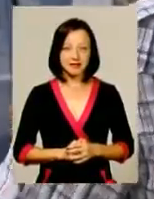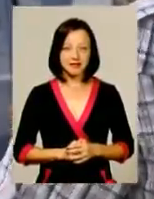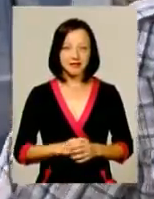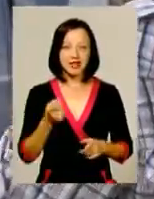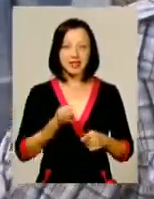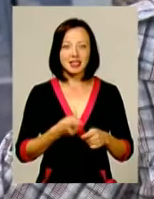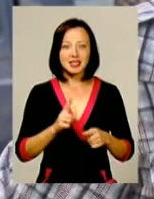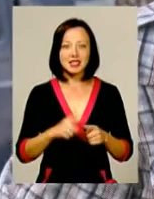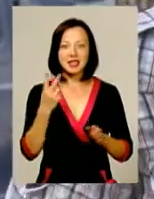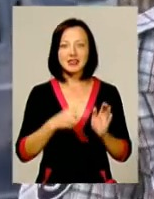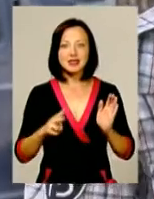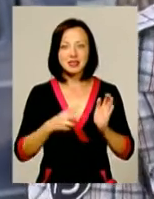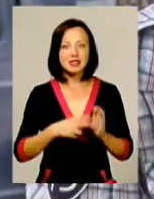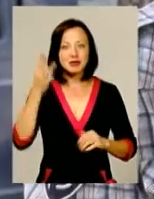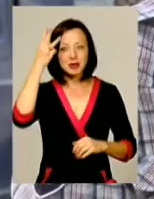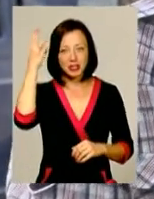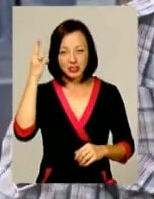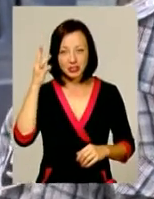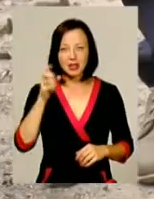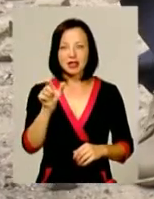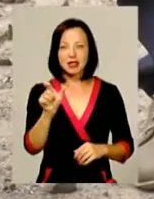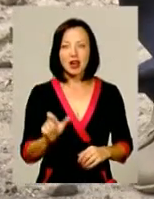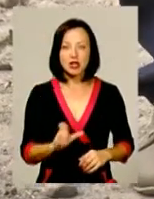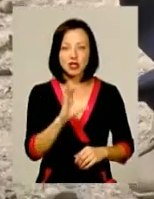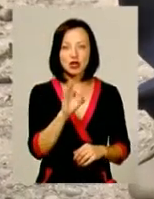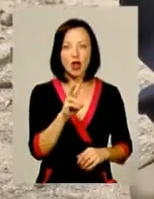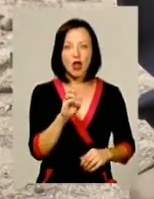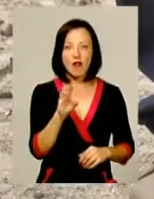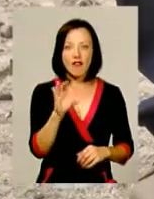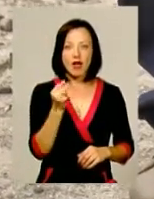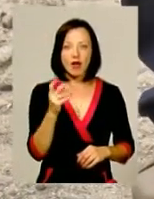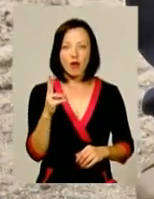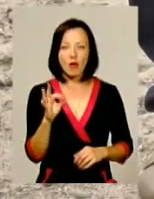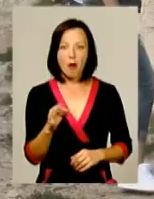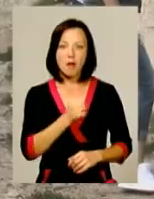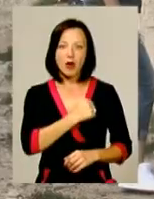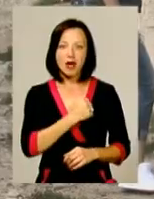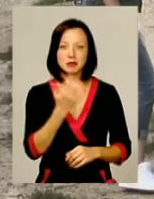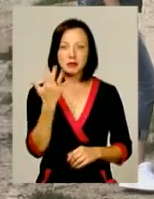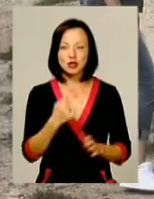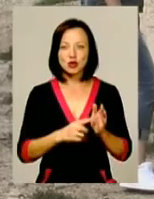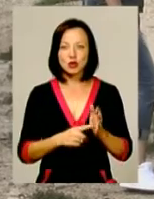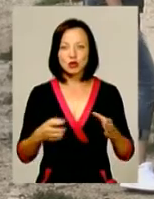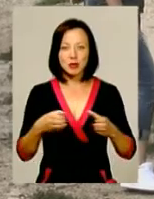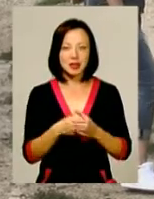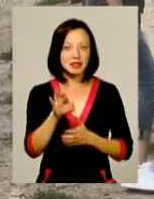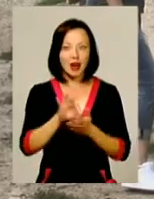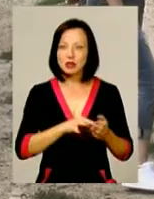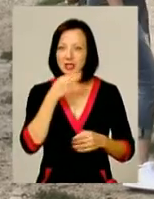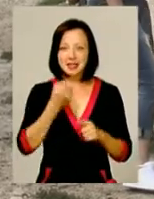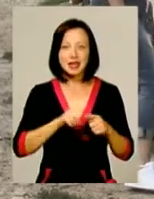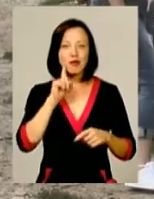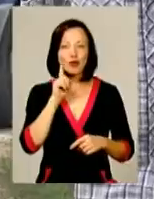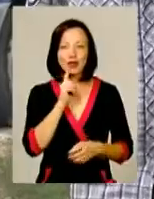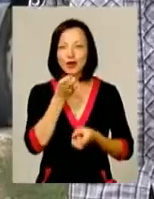Це 27-річний подолянин Володимир Соловейко, боєць 56-ї окремої мотопіхотної бригади. Одразу й не скажеш, що цей молодий